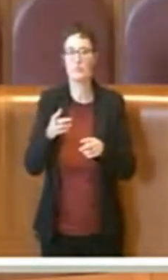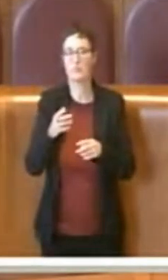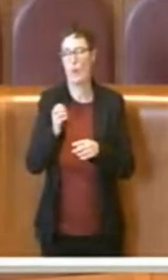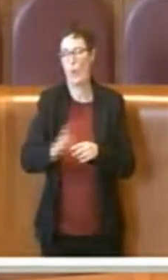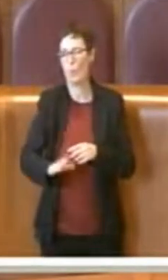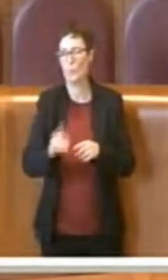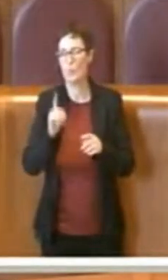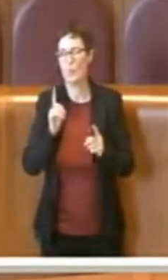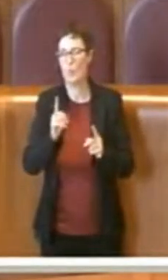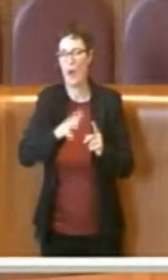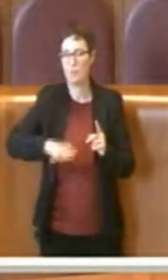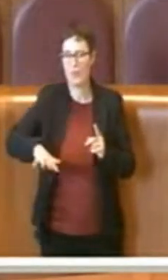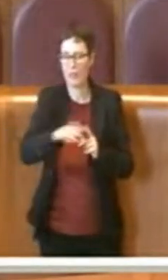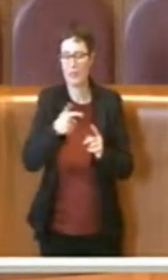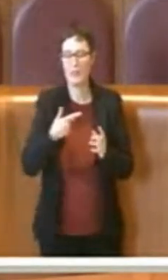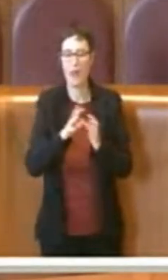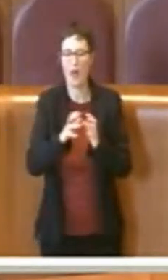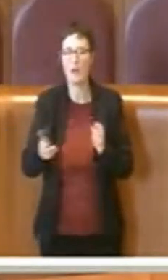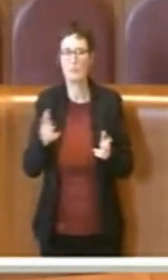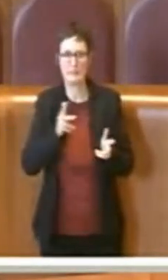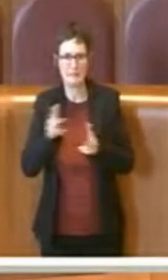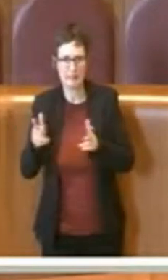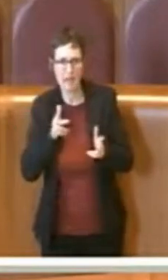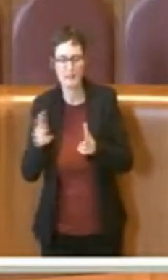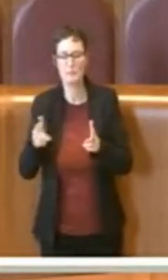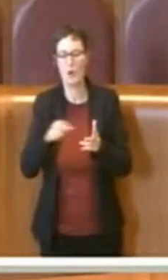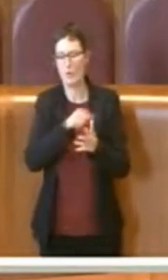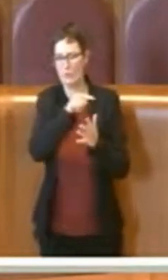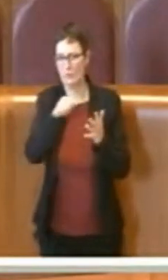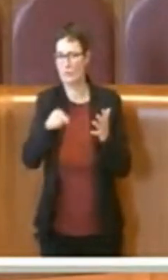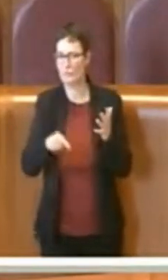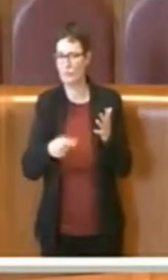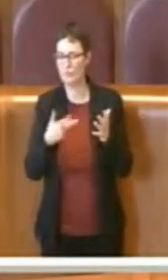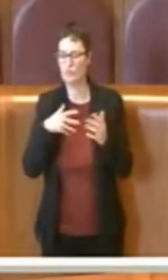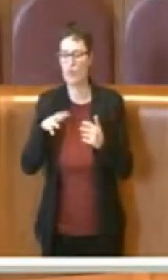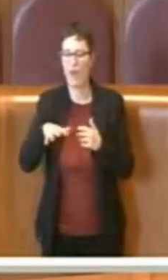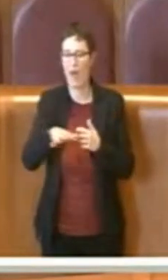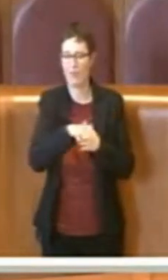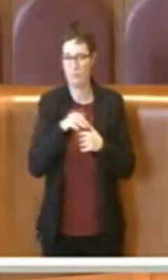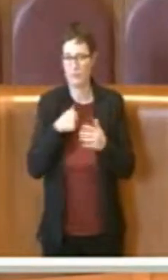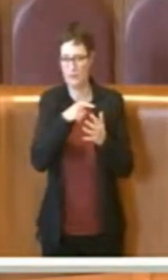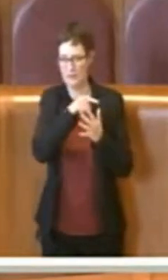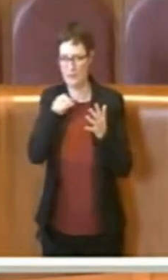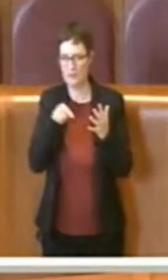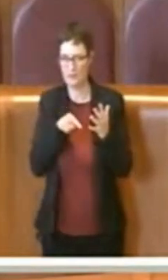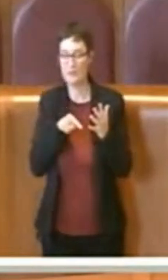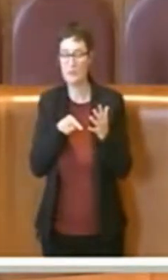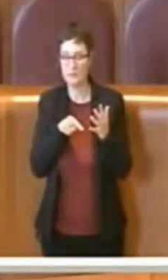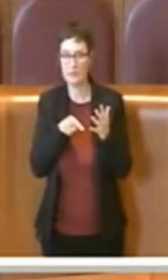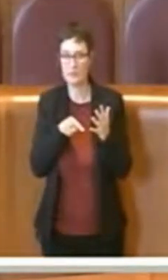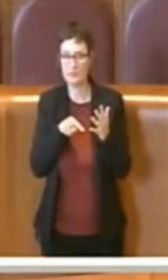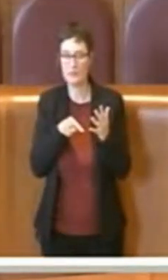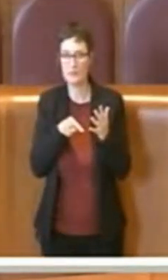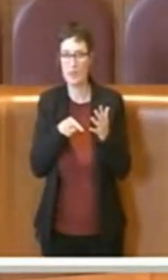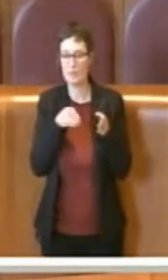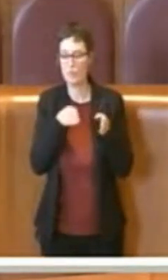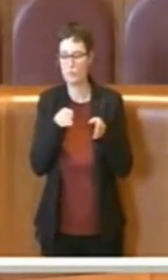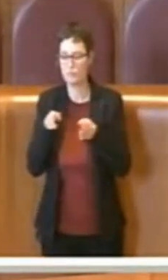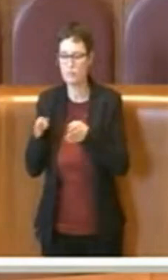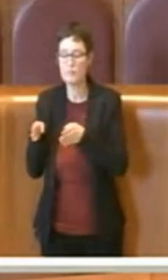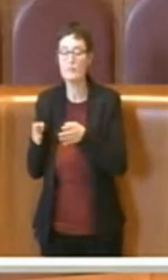mobilità e trasporti. Sono degli ambiti che abbiamo identificato e accorpato tra di loro, ma va detto che